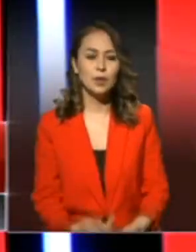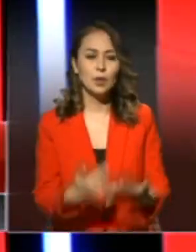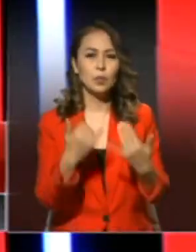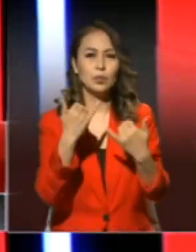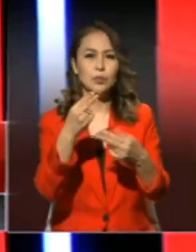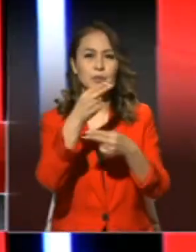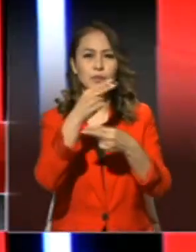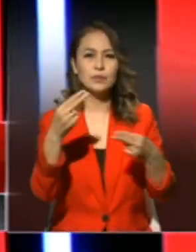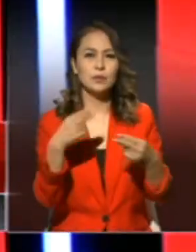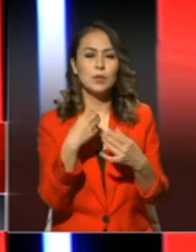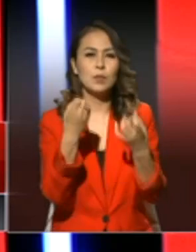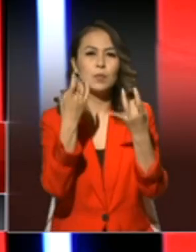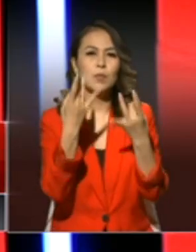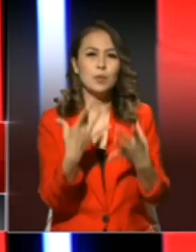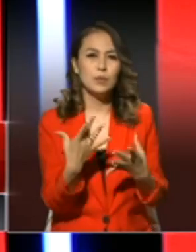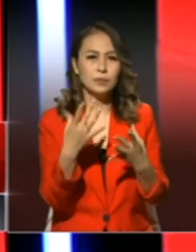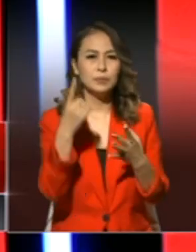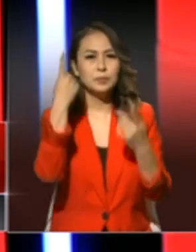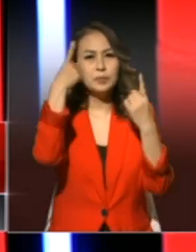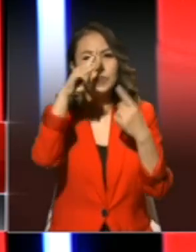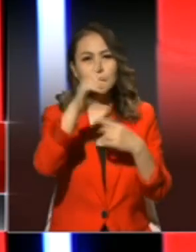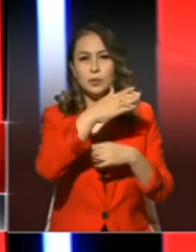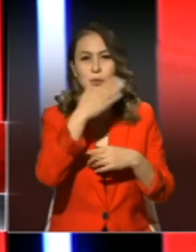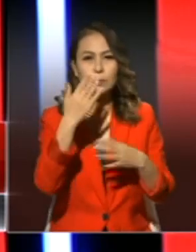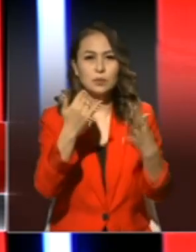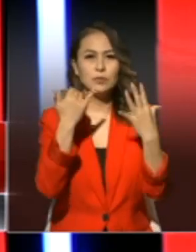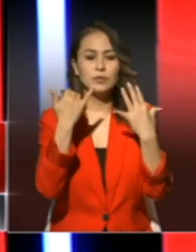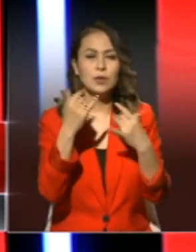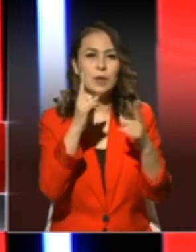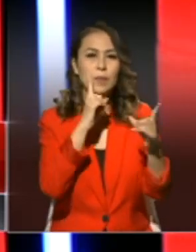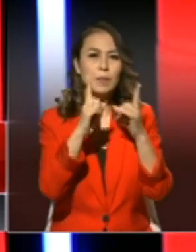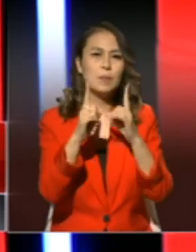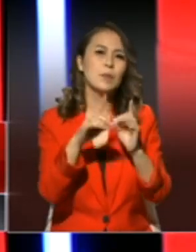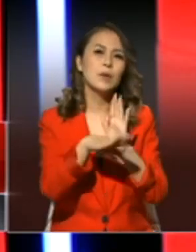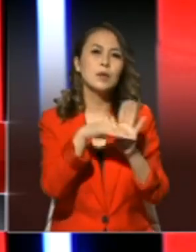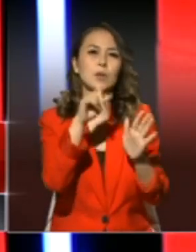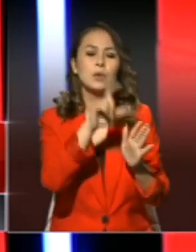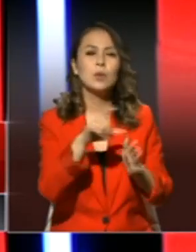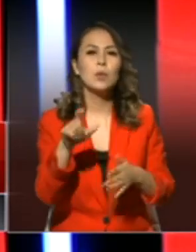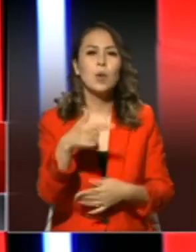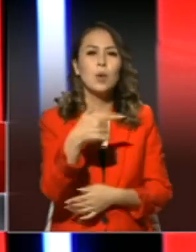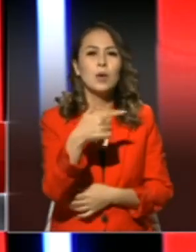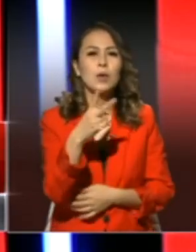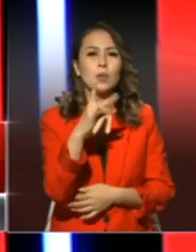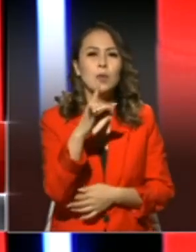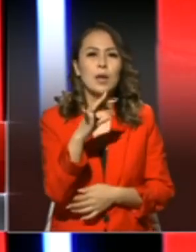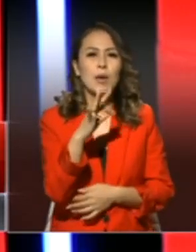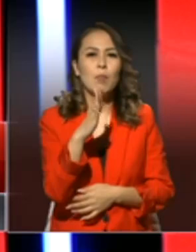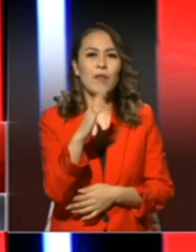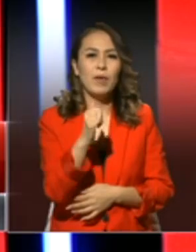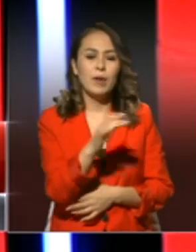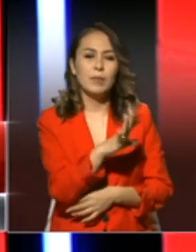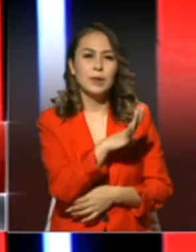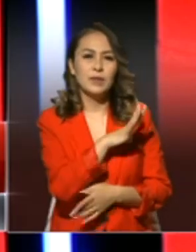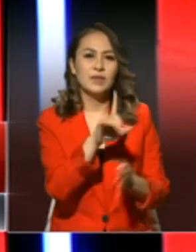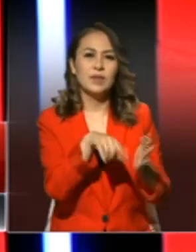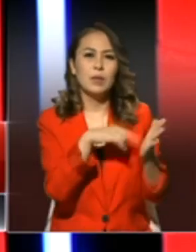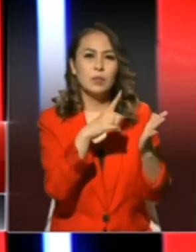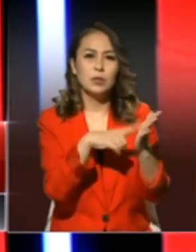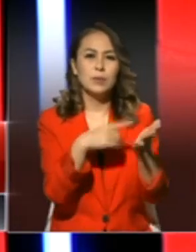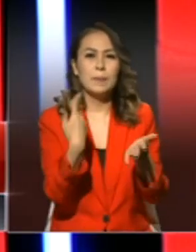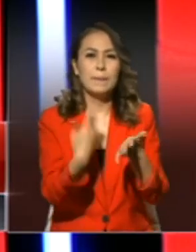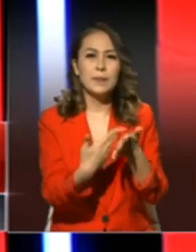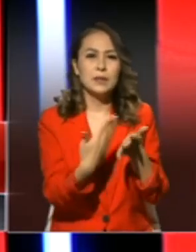біз кездейсоқ таңдап алған жоқпыз. Өздеріңіз білесіздер, мәжіліс қабырғасында депутат Гүлдара Нұрымова осы мәселені көтерген еді. Біраз